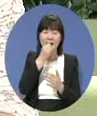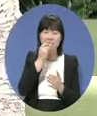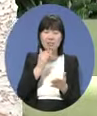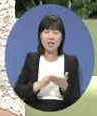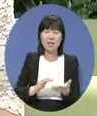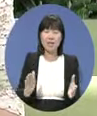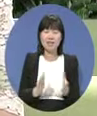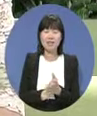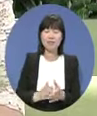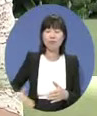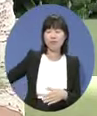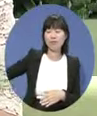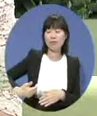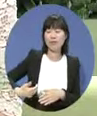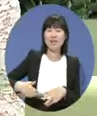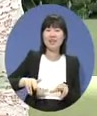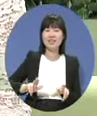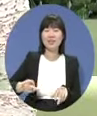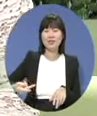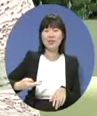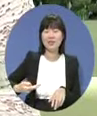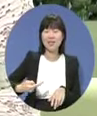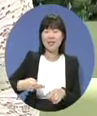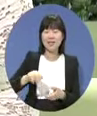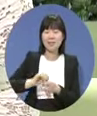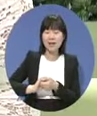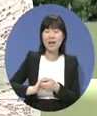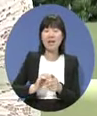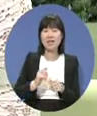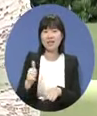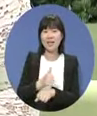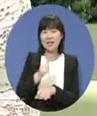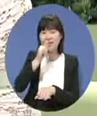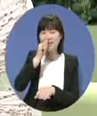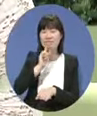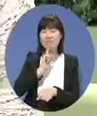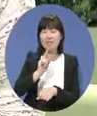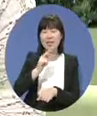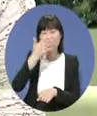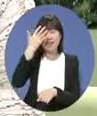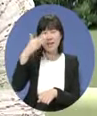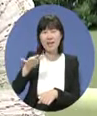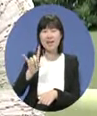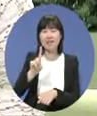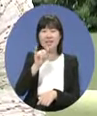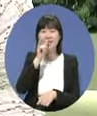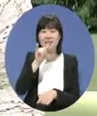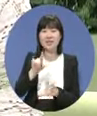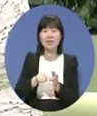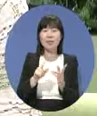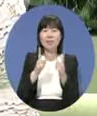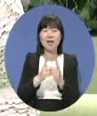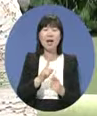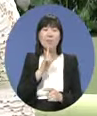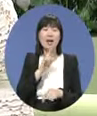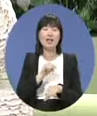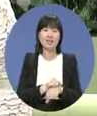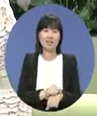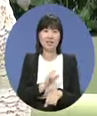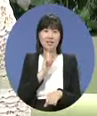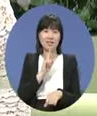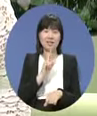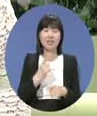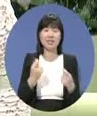이제 친구 이렇게 딱 끼고 이제 둘이서 단짝처럼 이렇게 다니는 것도 되고요. 아주 다행인 것이 이때가 되면 이제 말을 이제